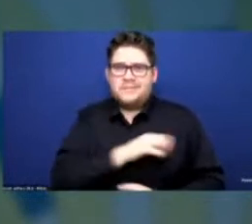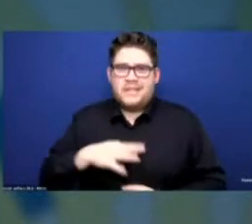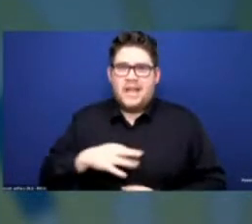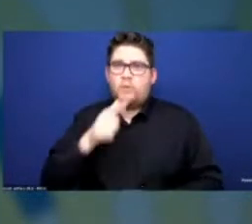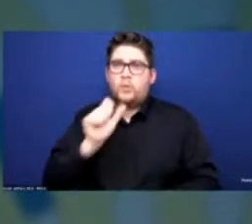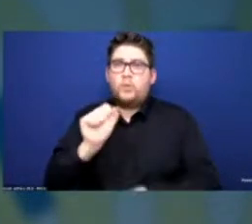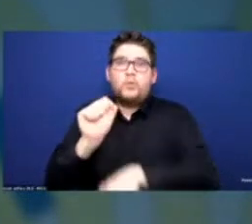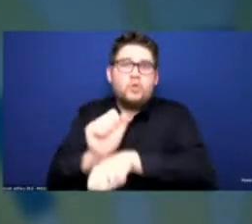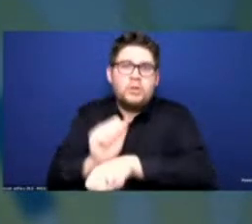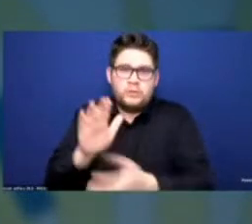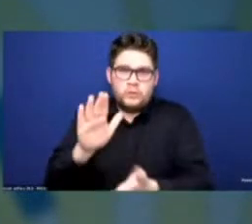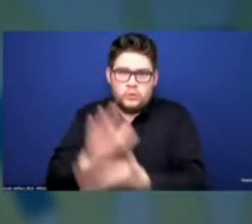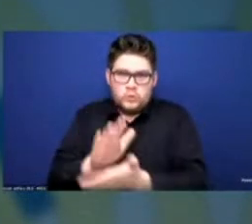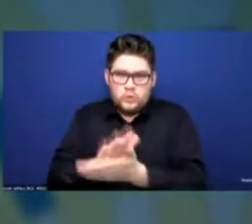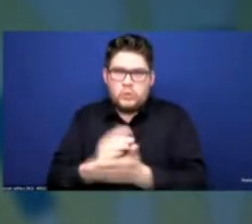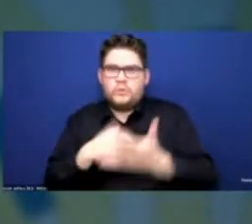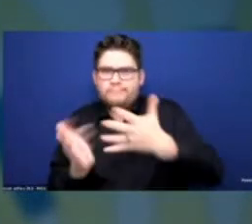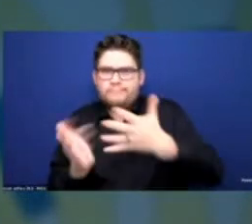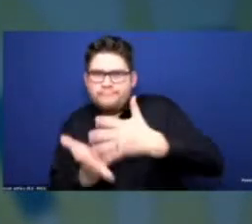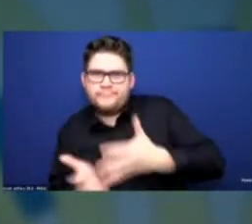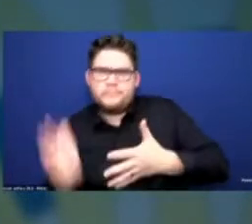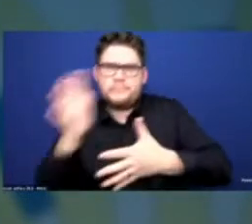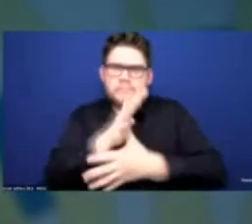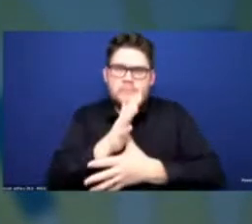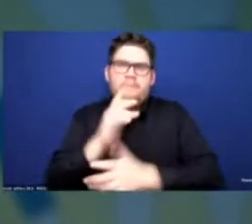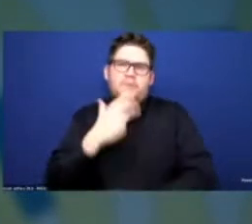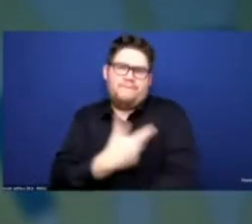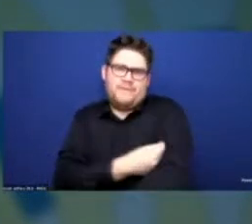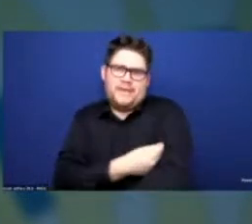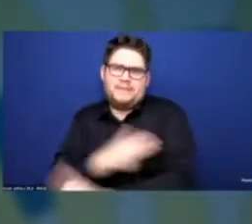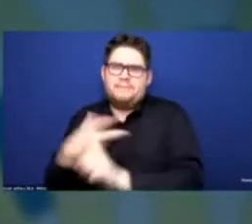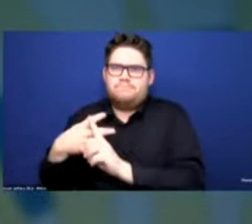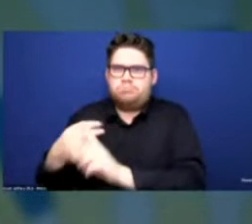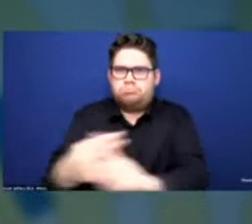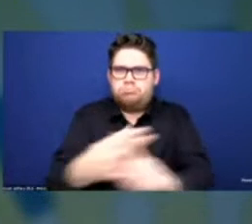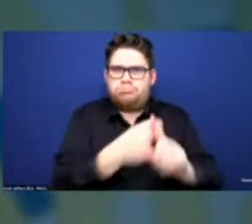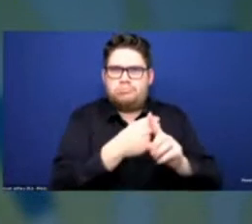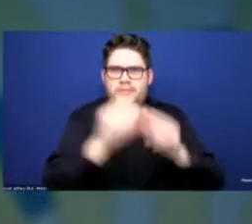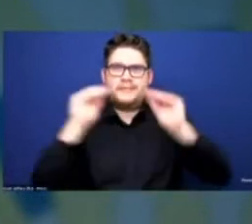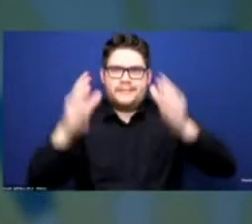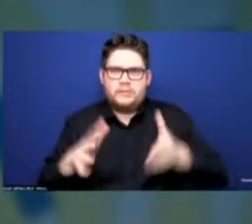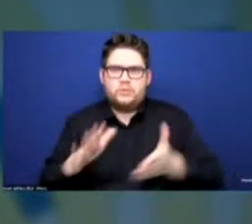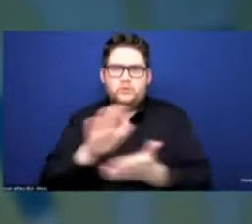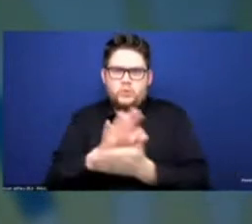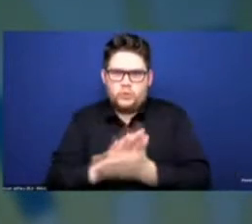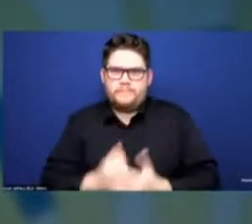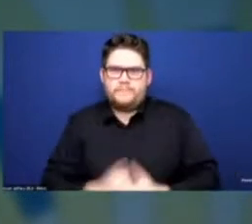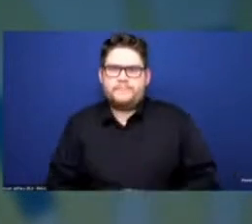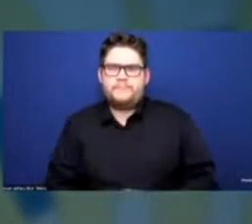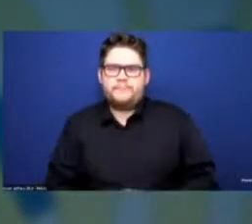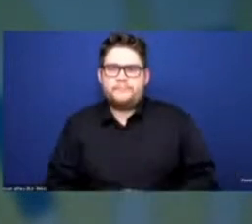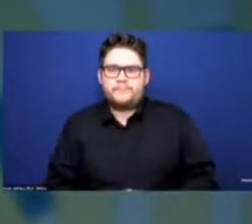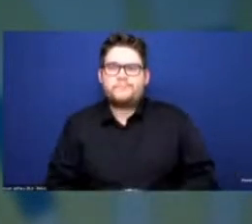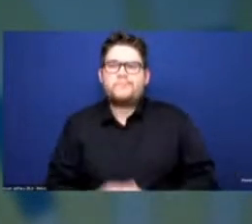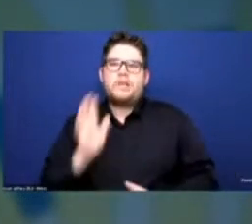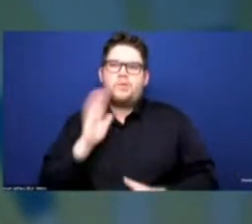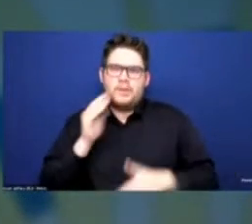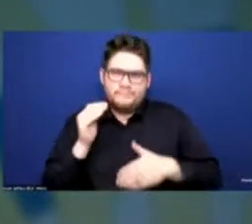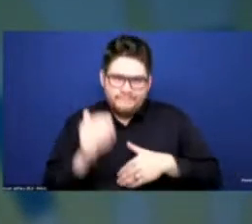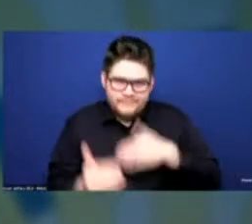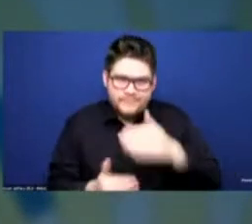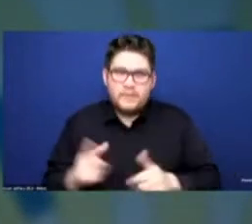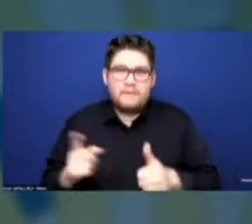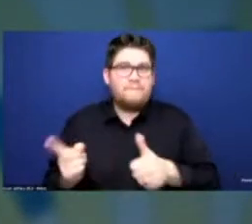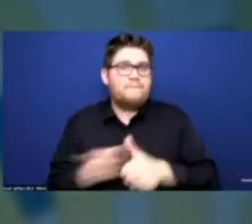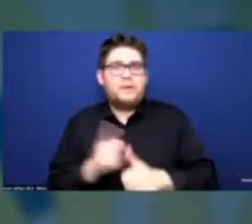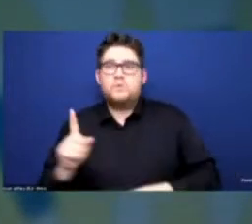community transmission. 那么 And we'll 学 be 校的 working 教 through 职 all 员工 school 的 staff 疫 in 苗 the 计划 province 呢， over 都 the 是根据 coming 风 weeks. 险高的地区开始 So 施 the 打 key，things 所 that 以 we've 已经 learned